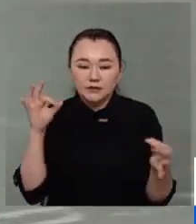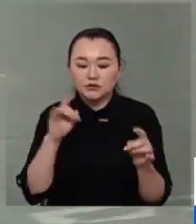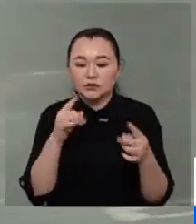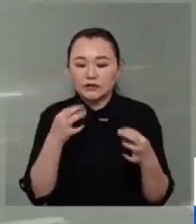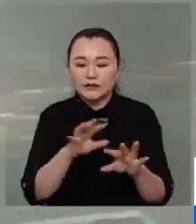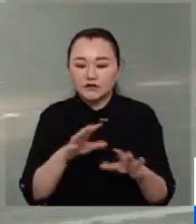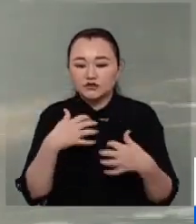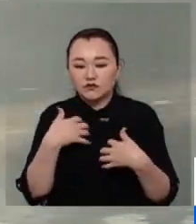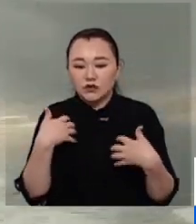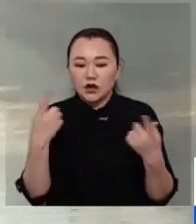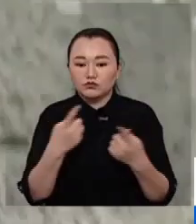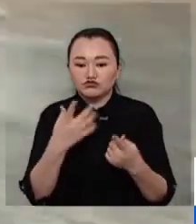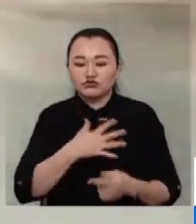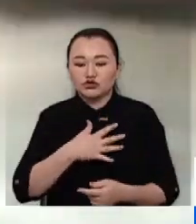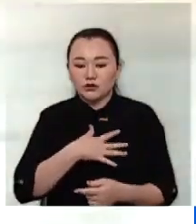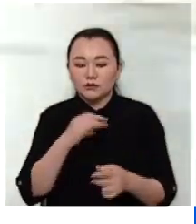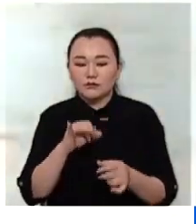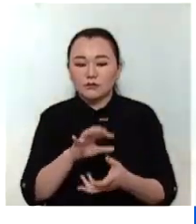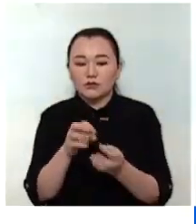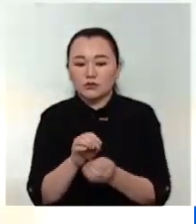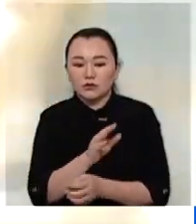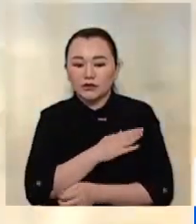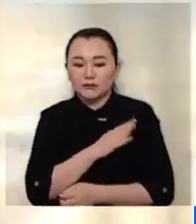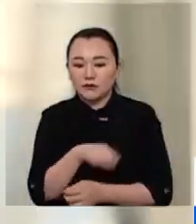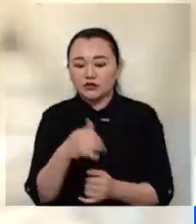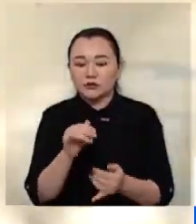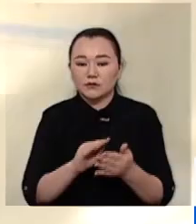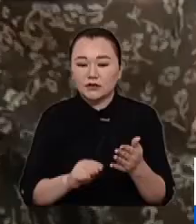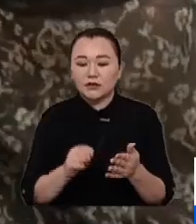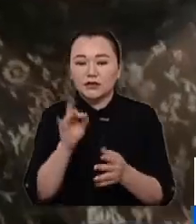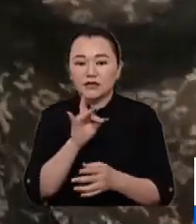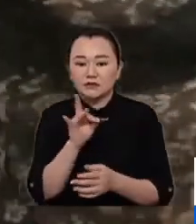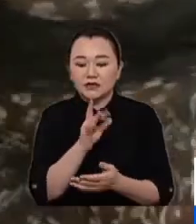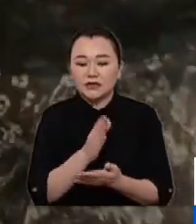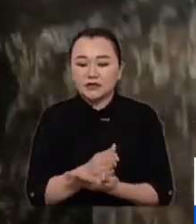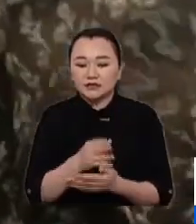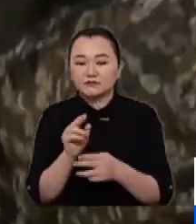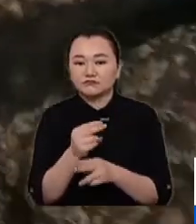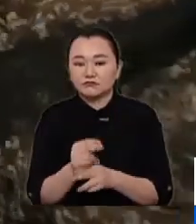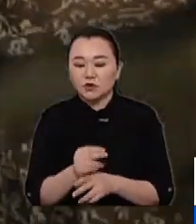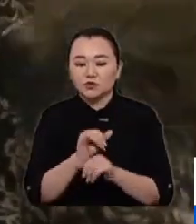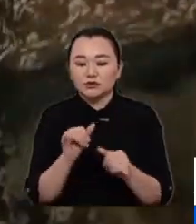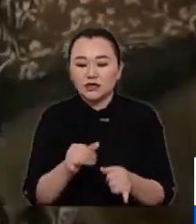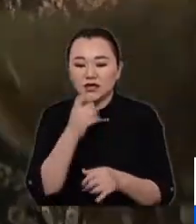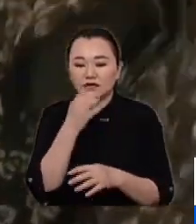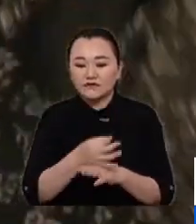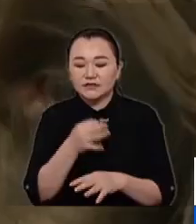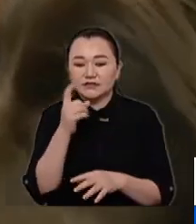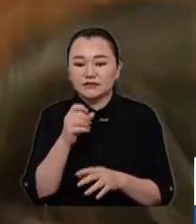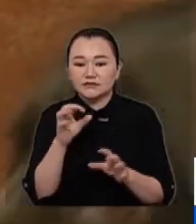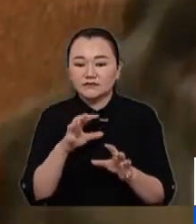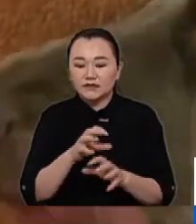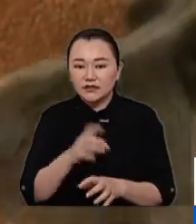давало животным элементарно дышать и могло привести к гибели. Теперь прописаны размеры. Поправки усиливают ответственность владельцев за своих